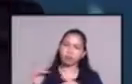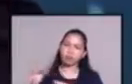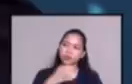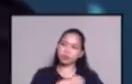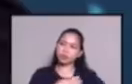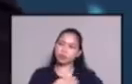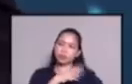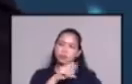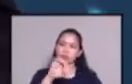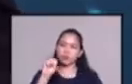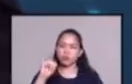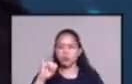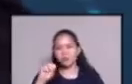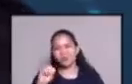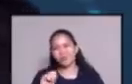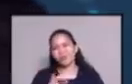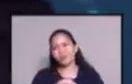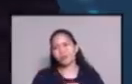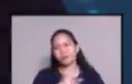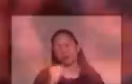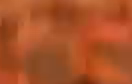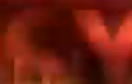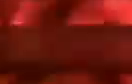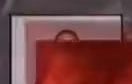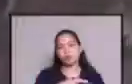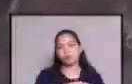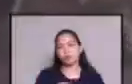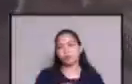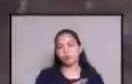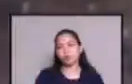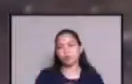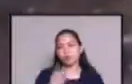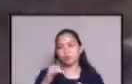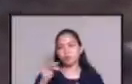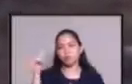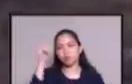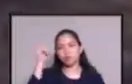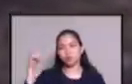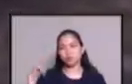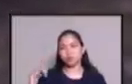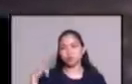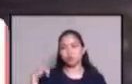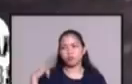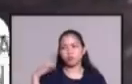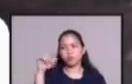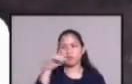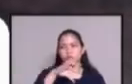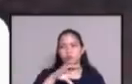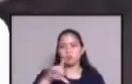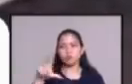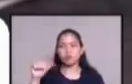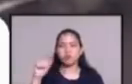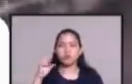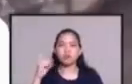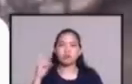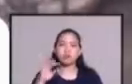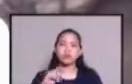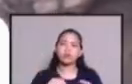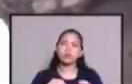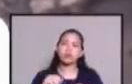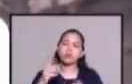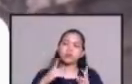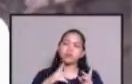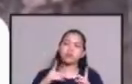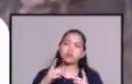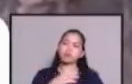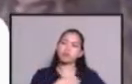ng ISIS-inspired group sa Bangsamoro Region. Sumiklab ang bakbakan kahapon sa Pagayawan, Lanao del Sur. Nagpapatuloy ng militar